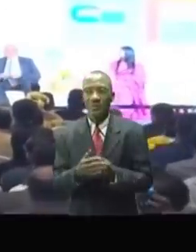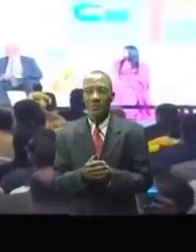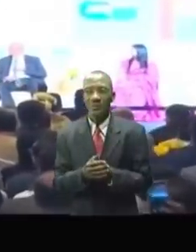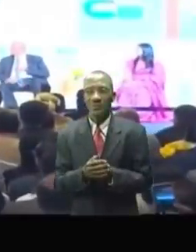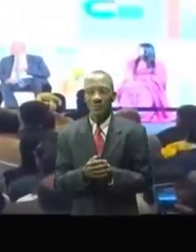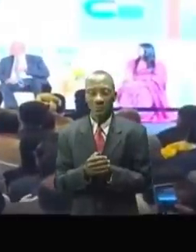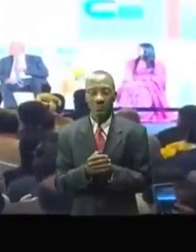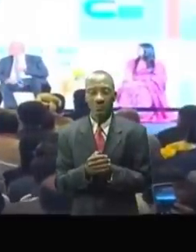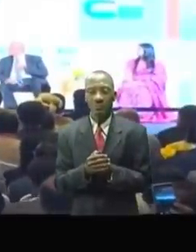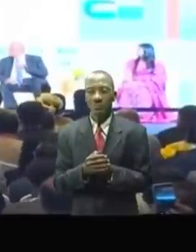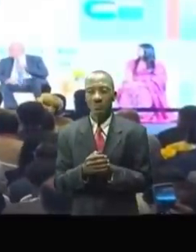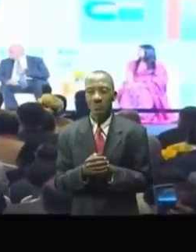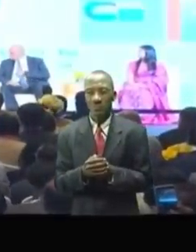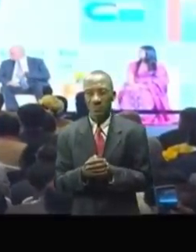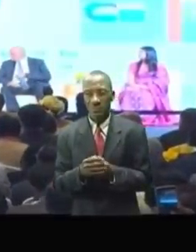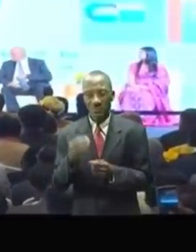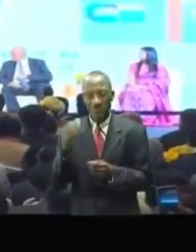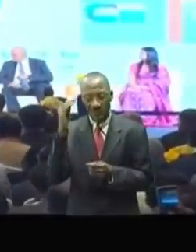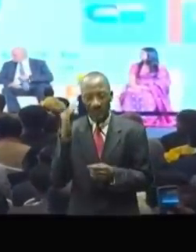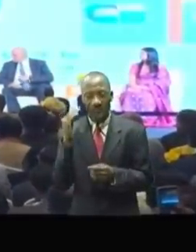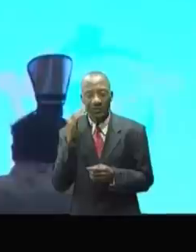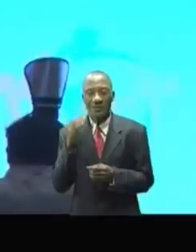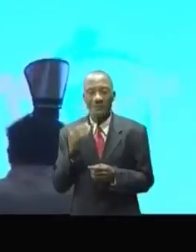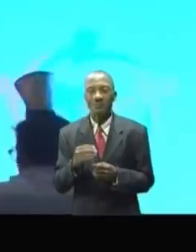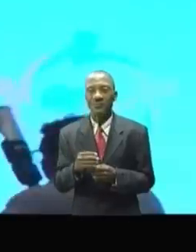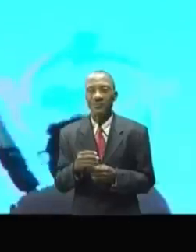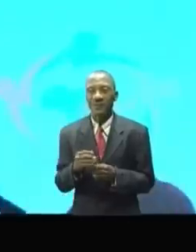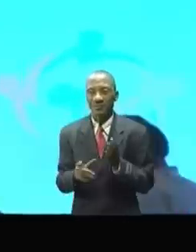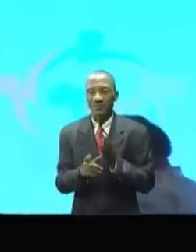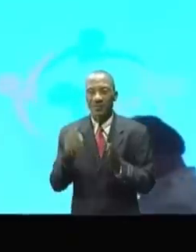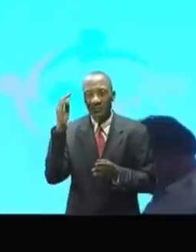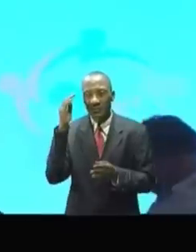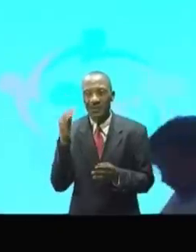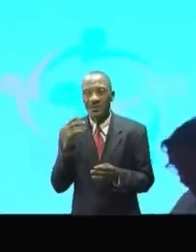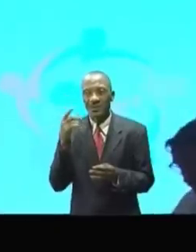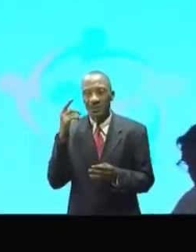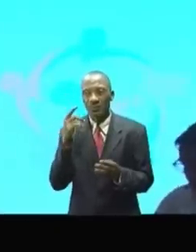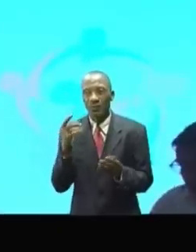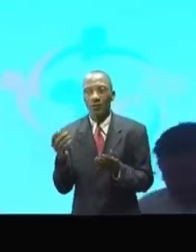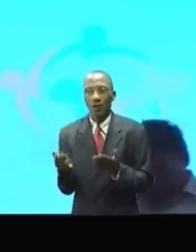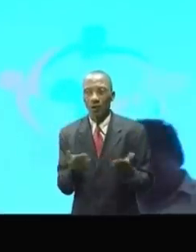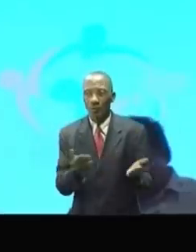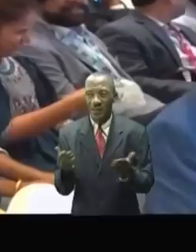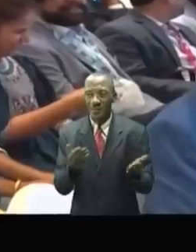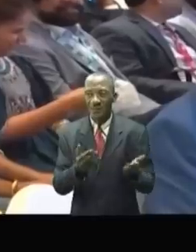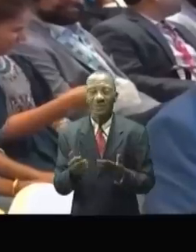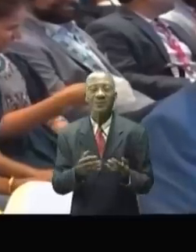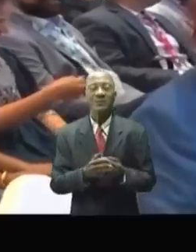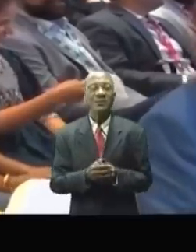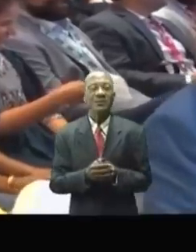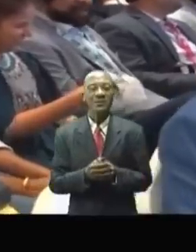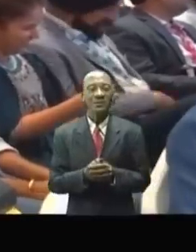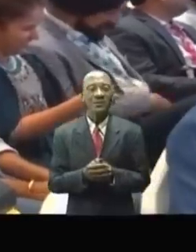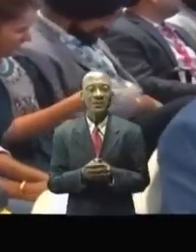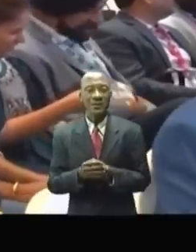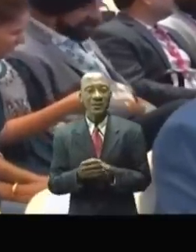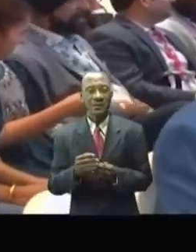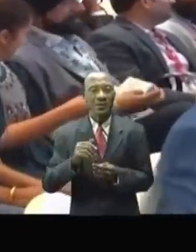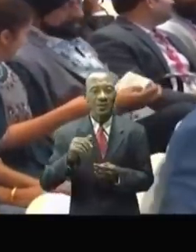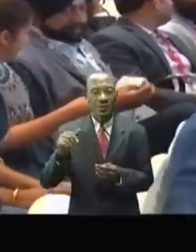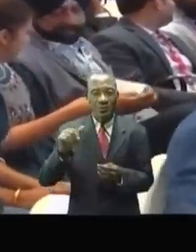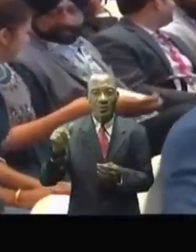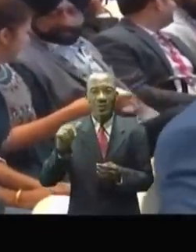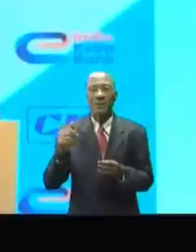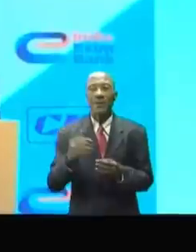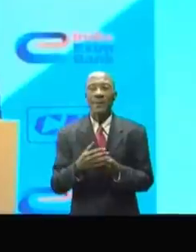les investissements, l'échange des connaissances et d'expertise, créant une valeur partagée pour les entreprises et l'industrie